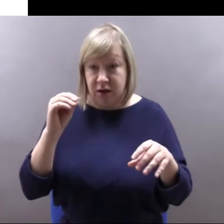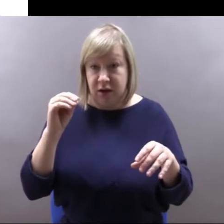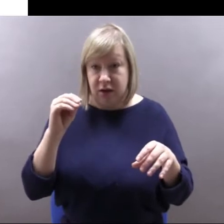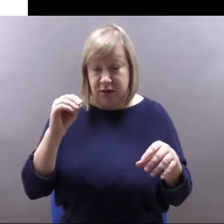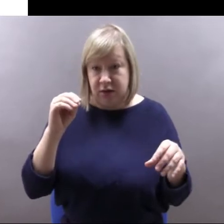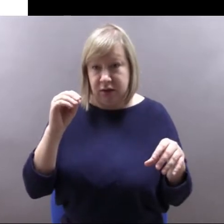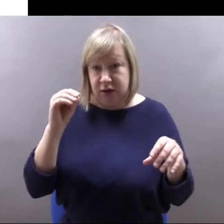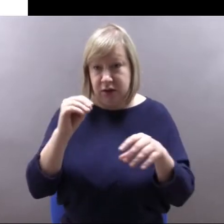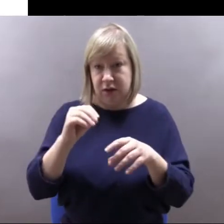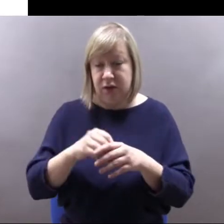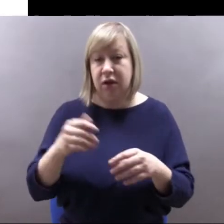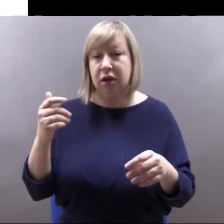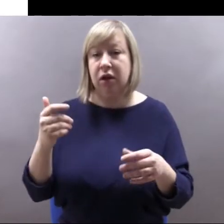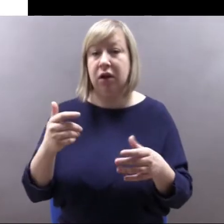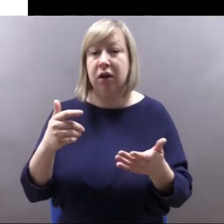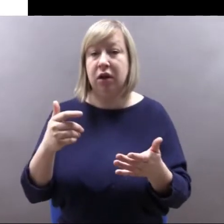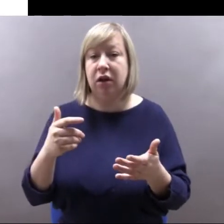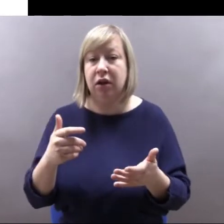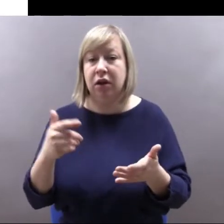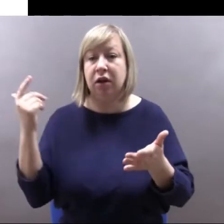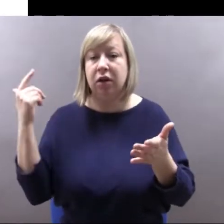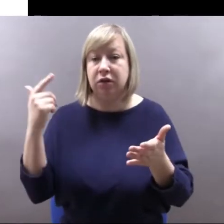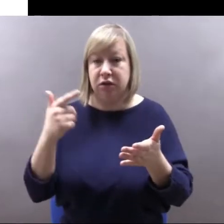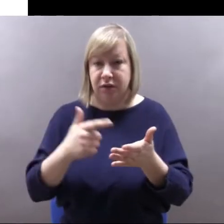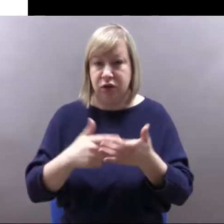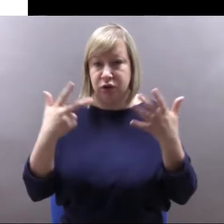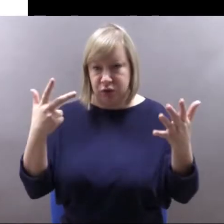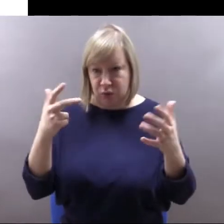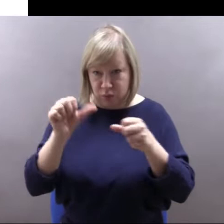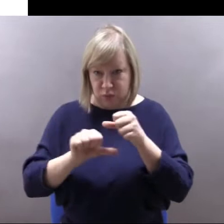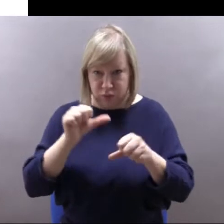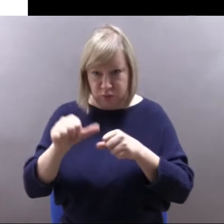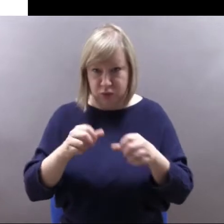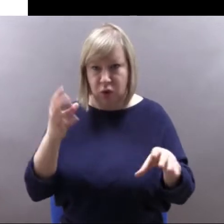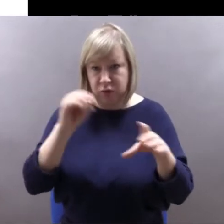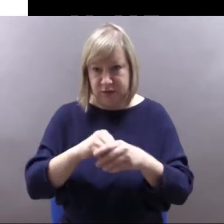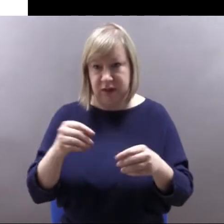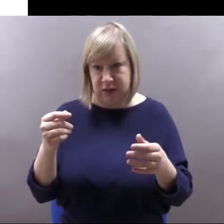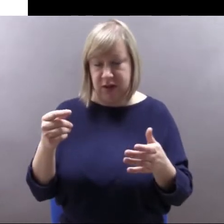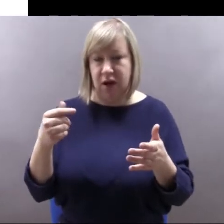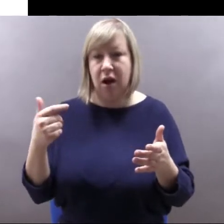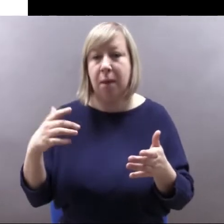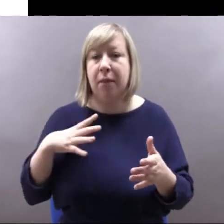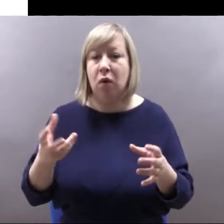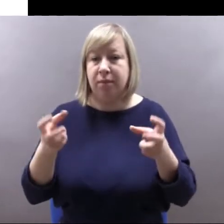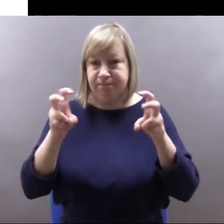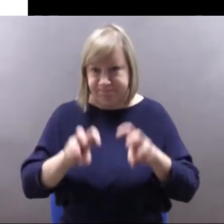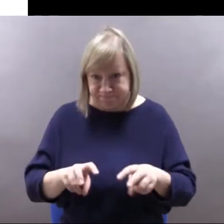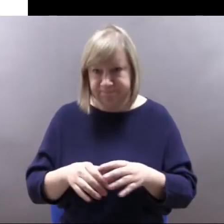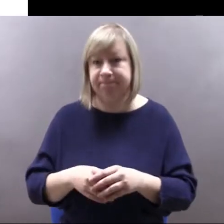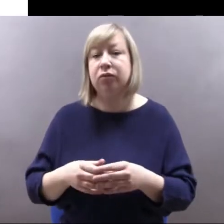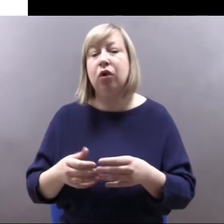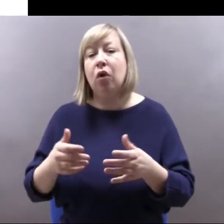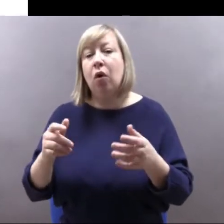piwnic Starego Miasta. Wytypowano 5 lokalizacji w obrębie Starego Miasta, w obrębie tego